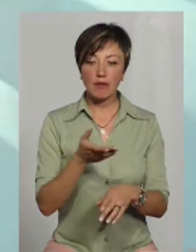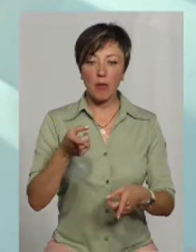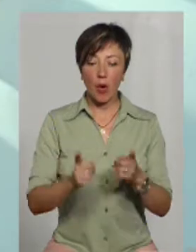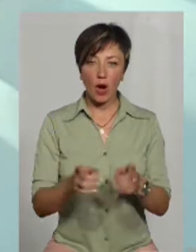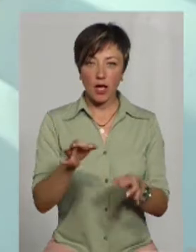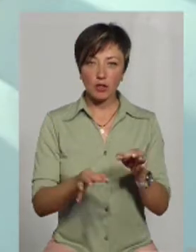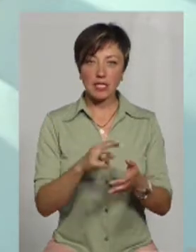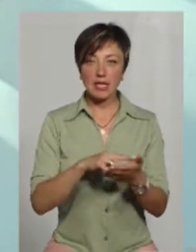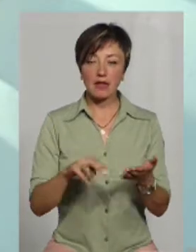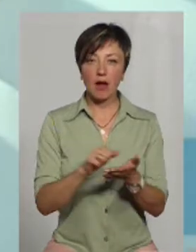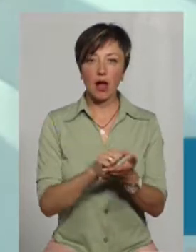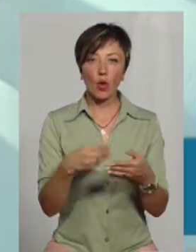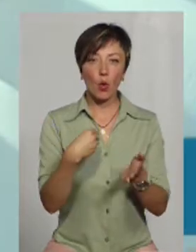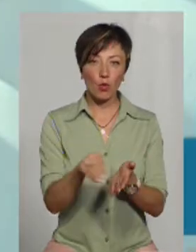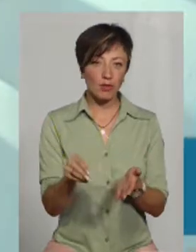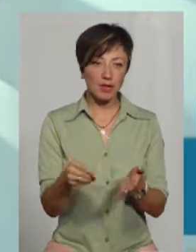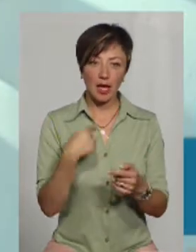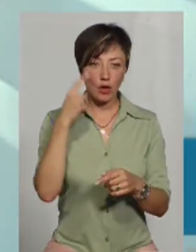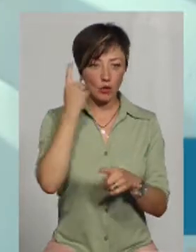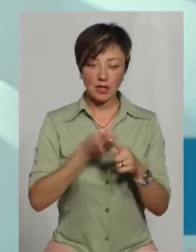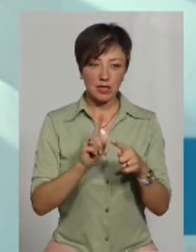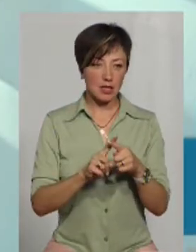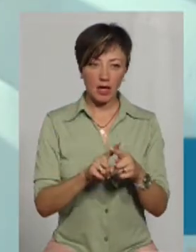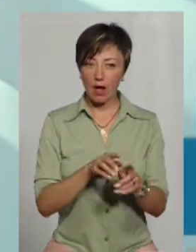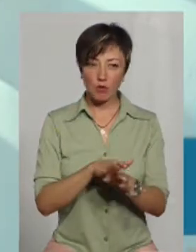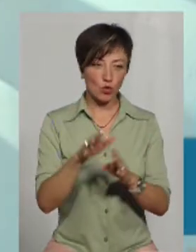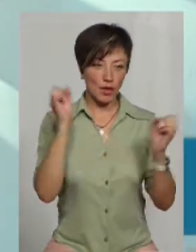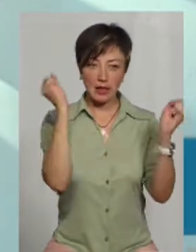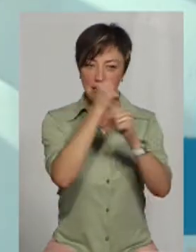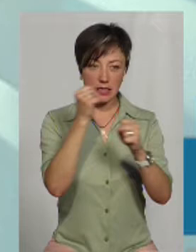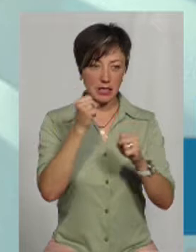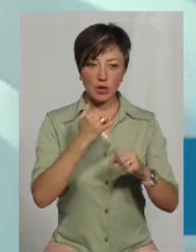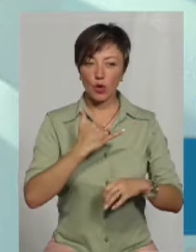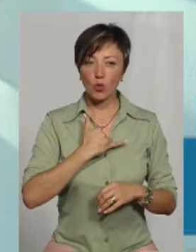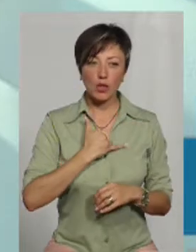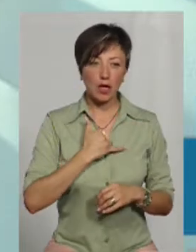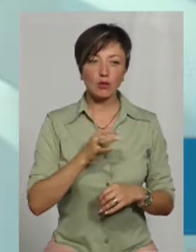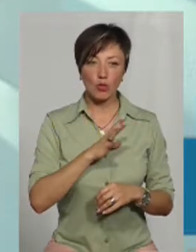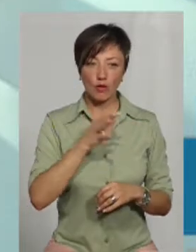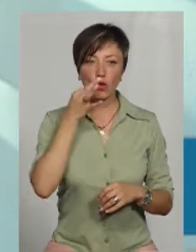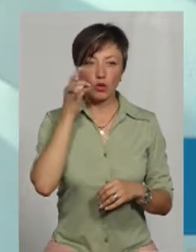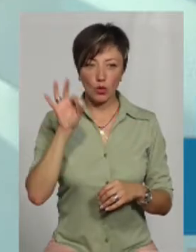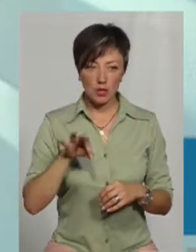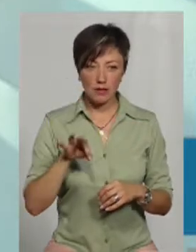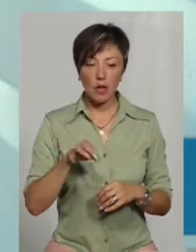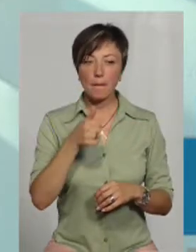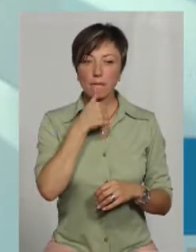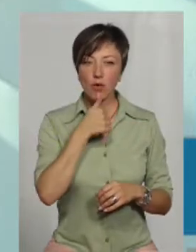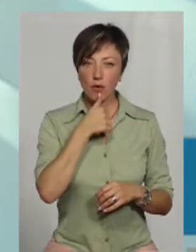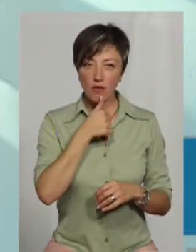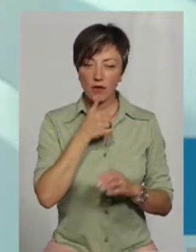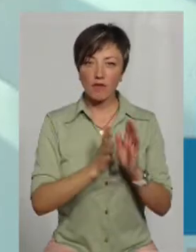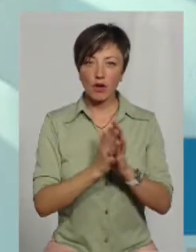органічним, да, що сертифікати куплені. Ну, я думаю, це абсолютно нісенітниця. В нас був досвід теж. Ми